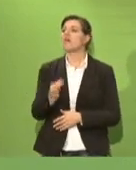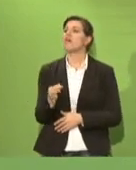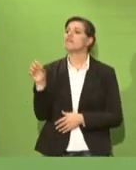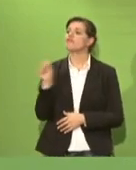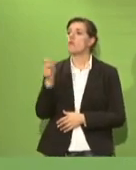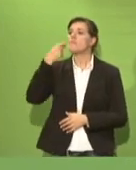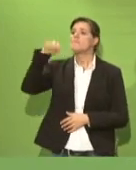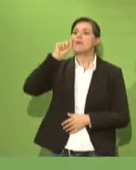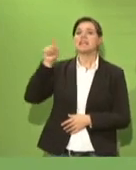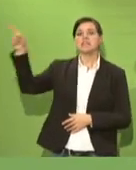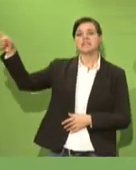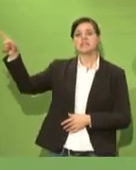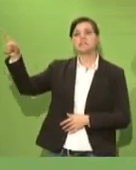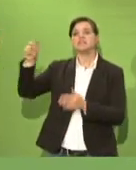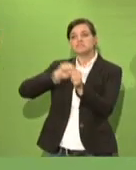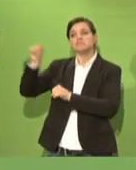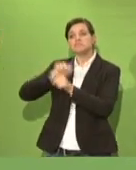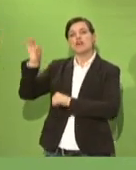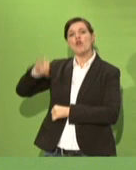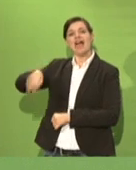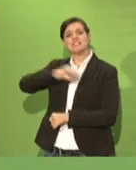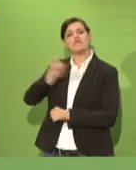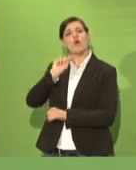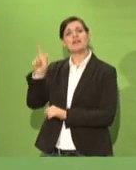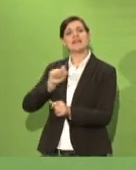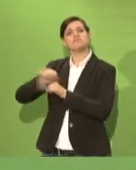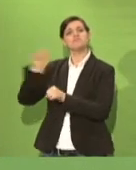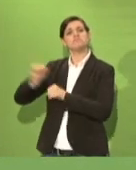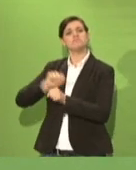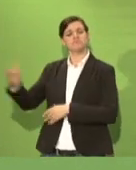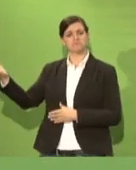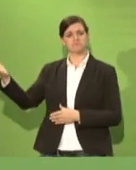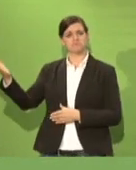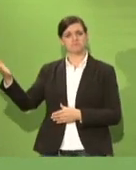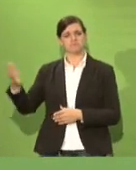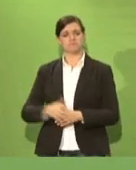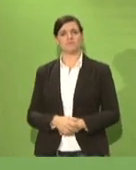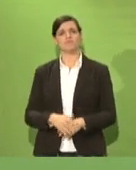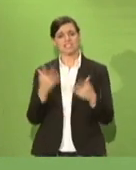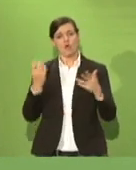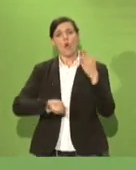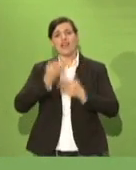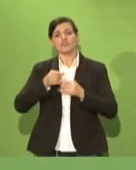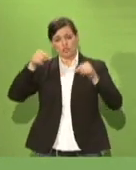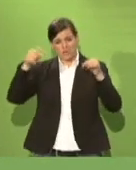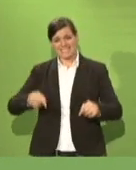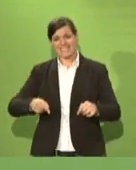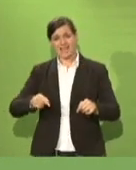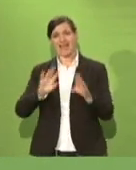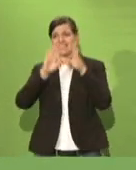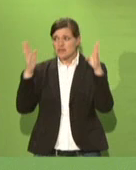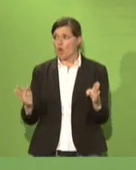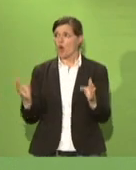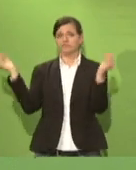Berlin keine Politik für Effizienz und für solche Innovationen in unseren Gebäuden, das